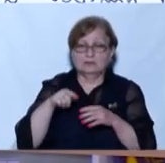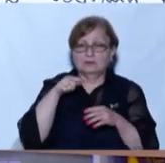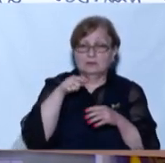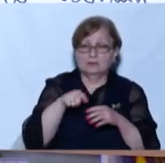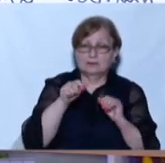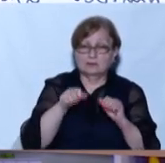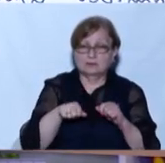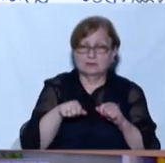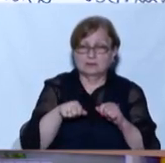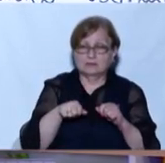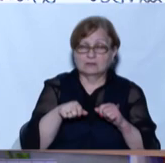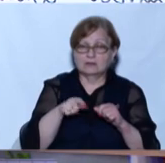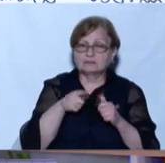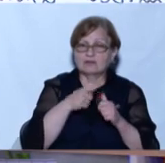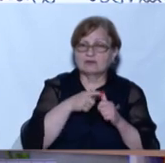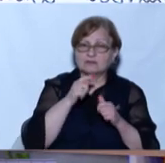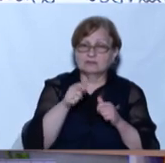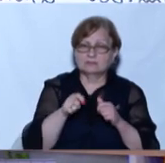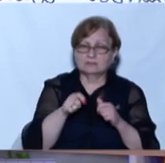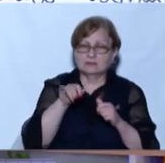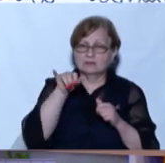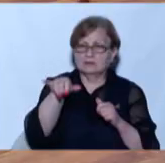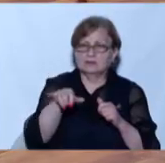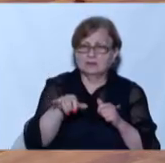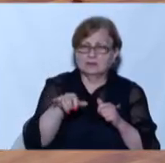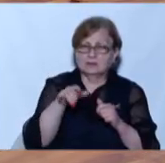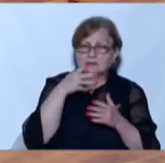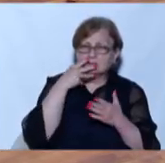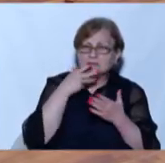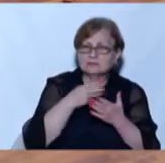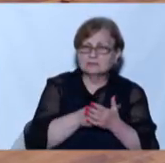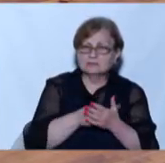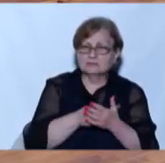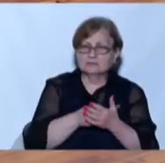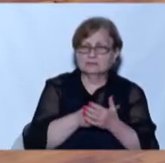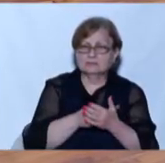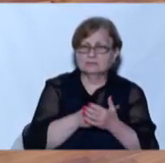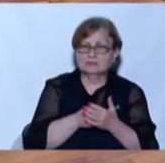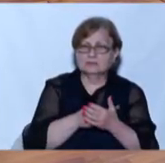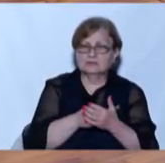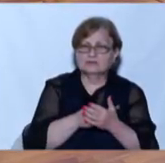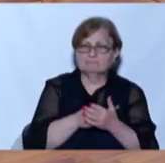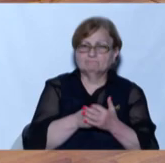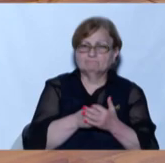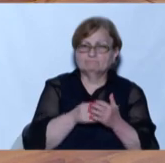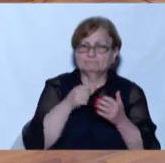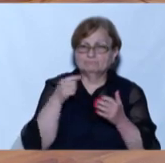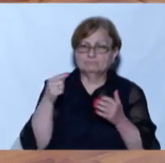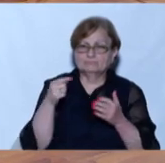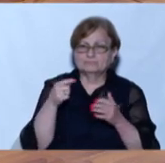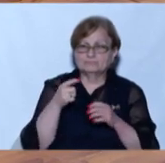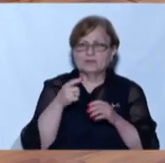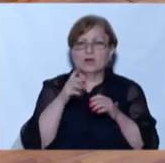თუ შეიძლება თქო წვალებში დავარქვათ, აქვს თავისი მინუსი, როგორც შეიძლება ითქვას, მაგრამ მინუსი აქვს ხომ რომ დიდი ხე